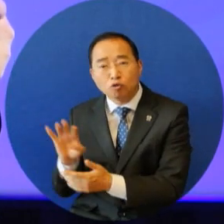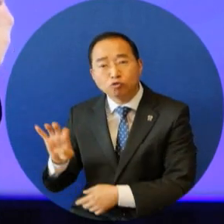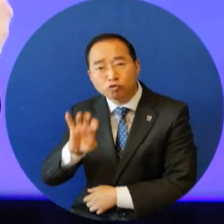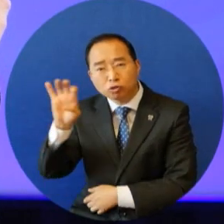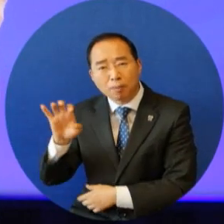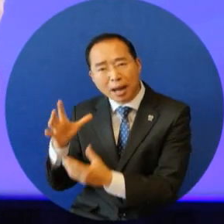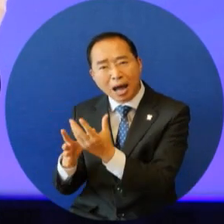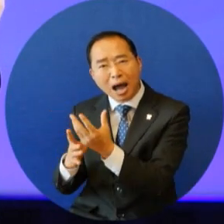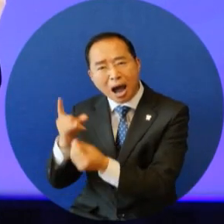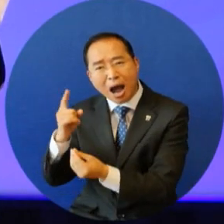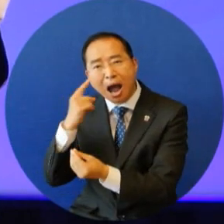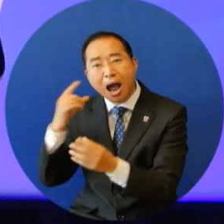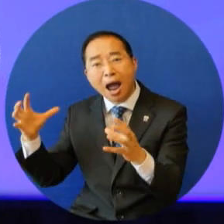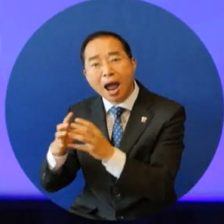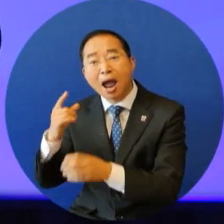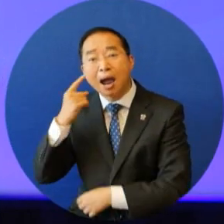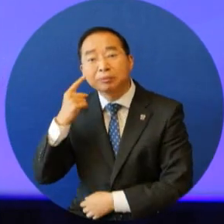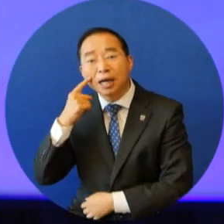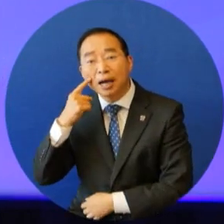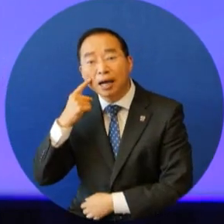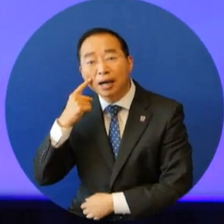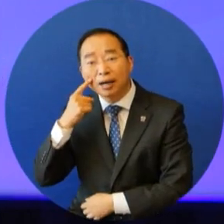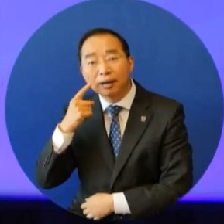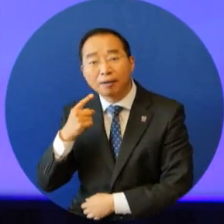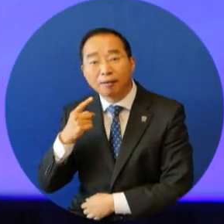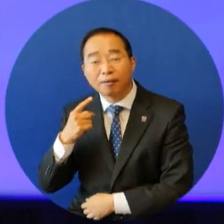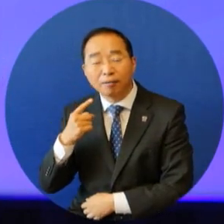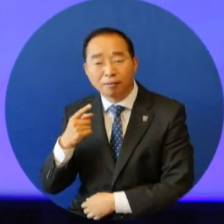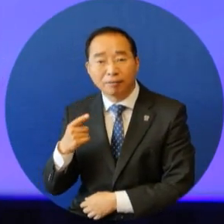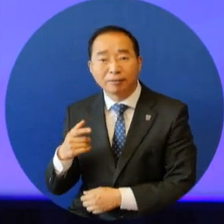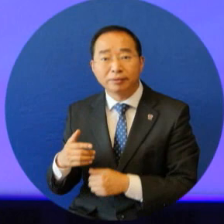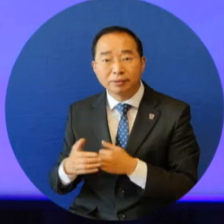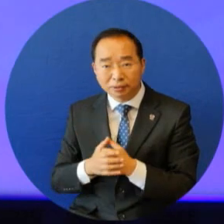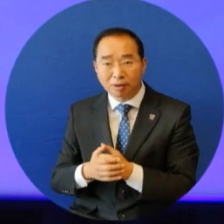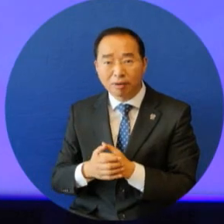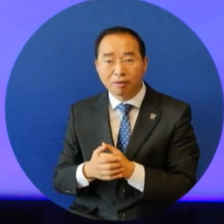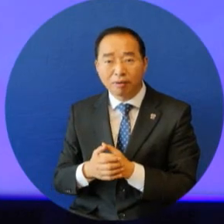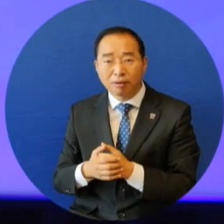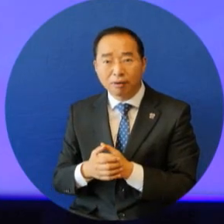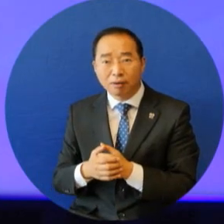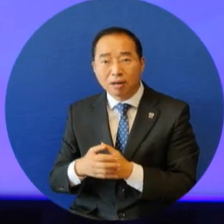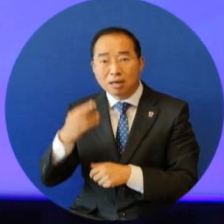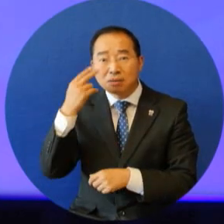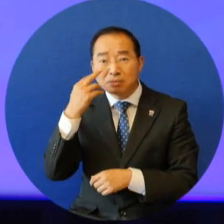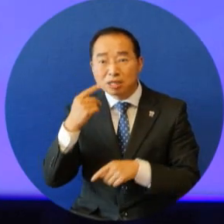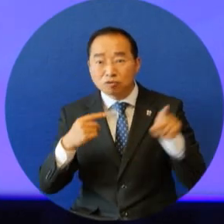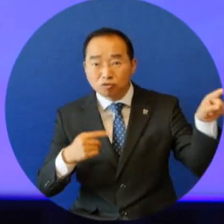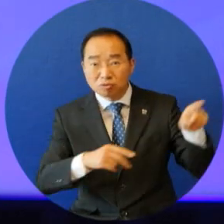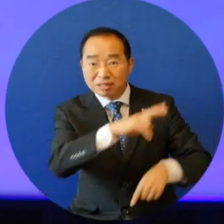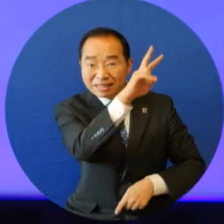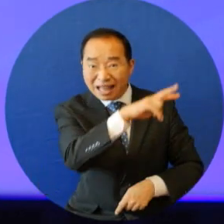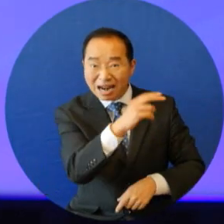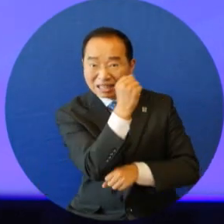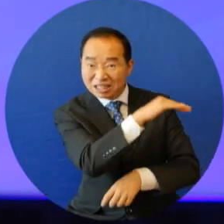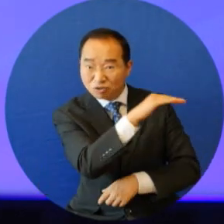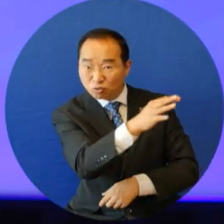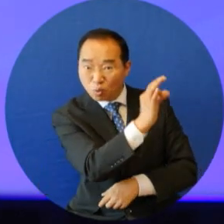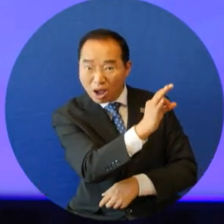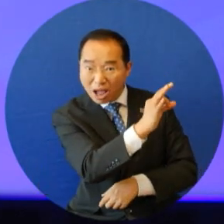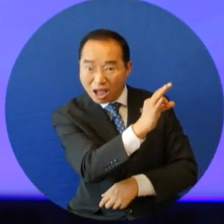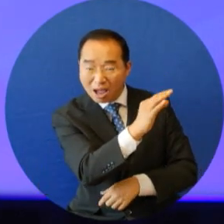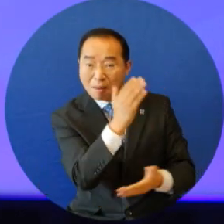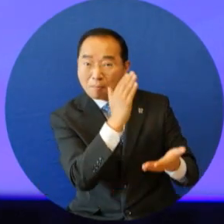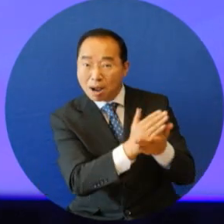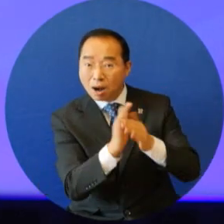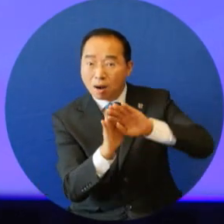유럽의 디지털 화폐를 이걸 하나로 뭉치자, 표준화시키자 해서 미국의 기축통화에